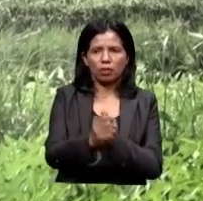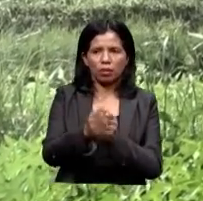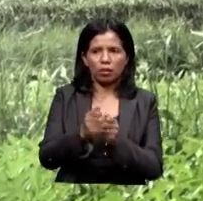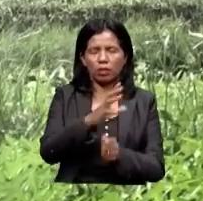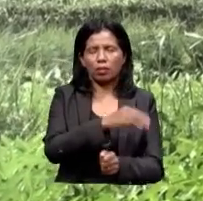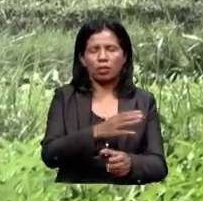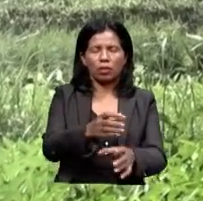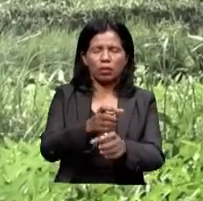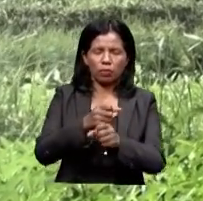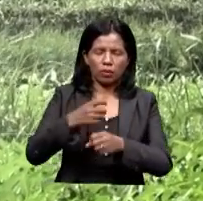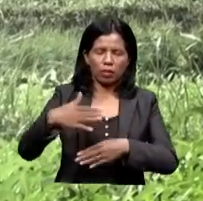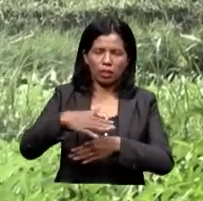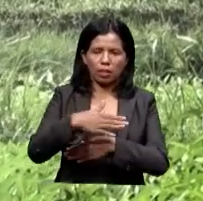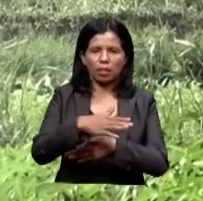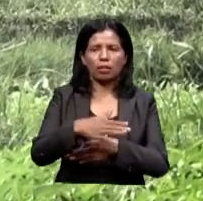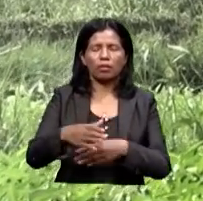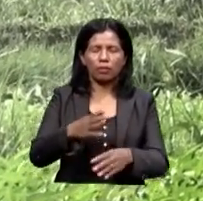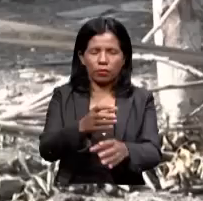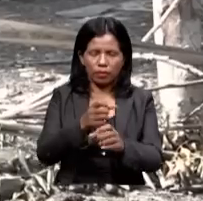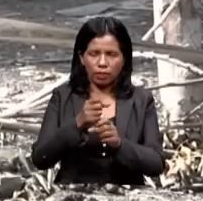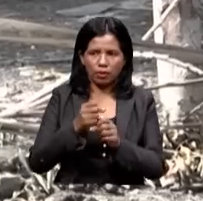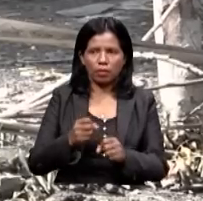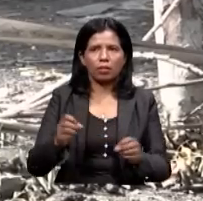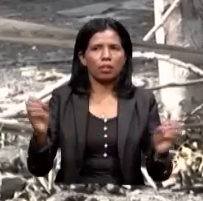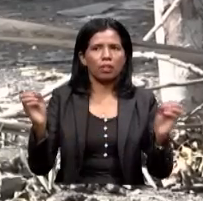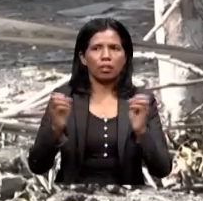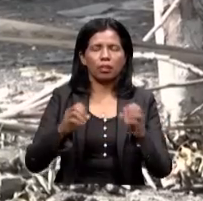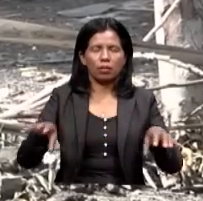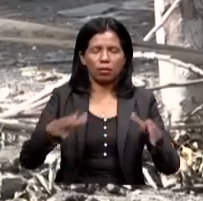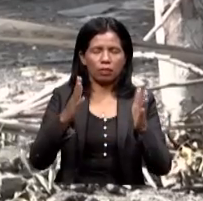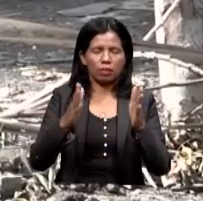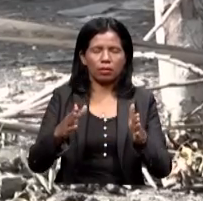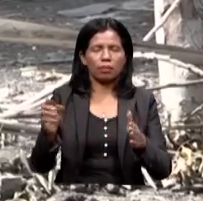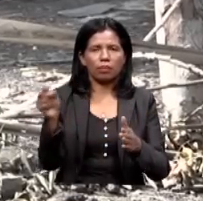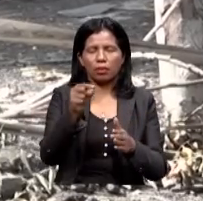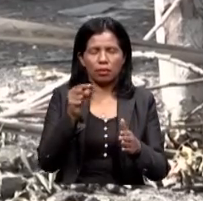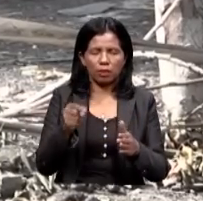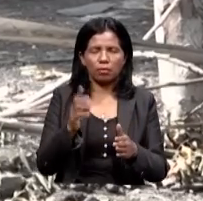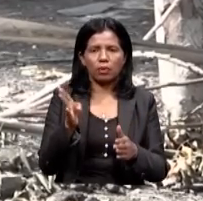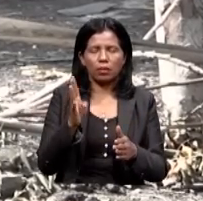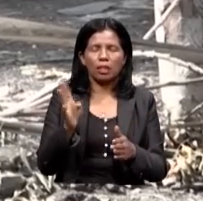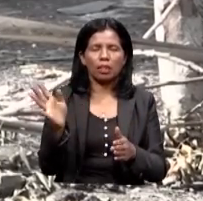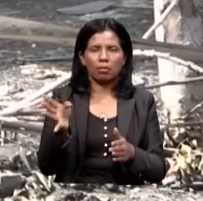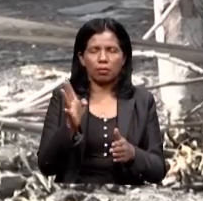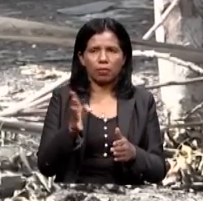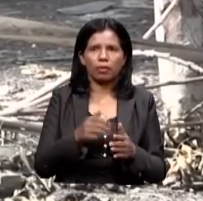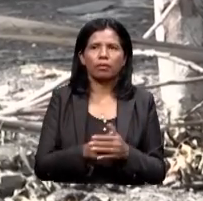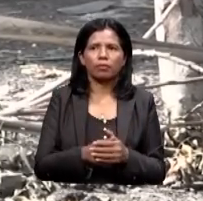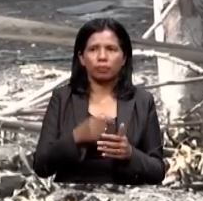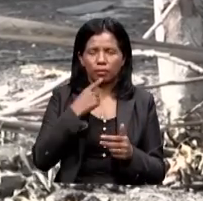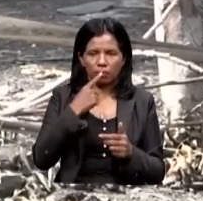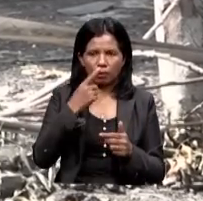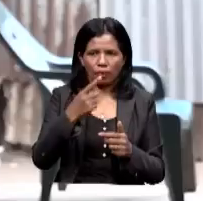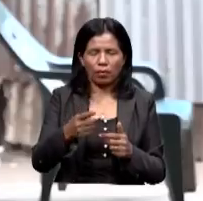pinheira rehenek, enquanto funcionário lato por cento lima nulo. Afonso